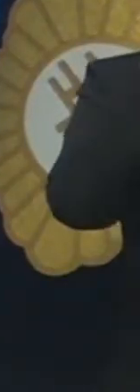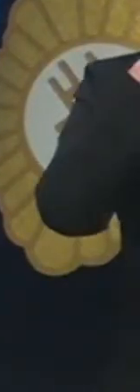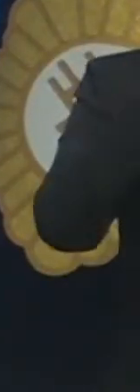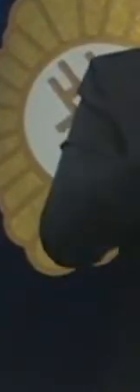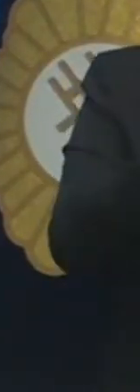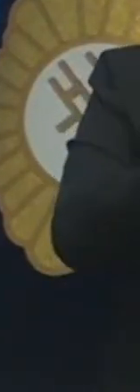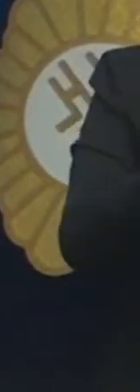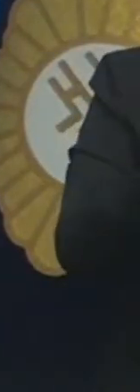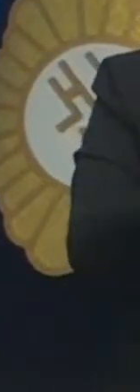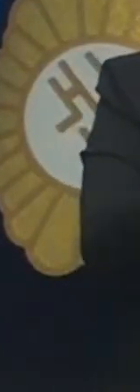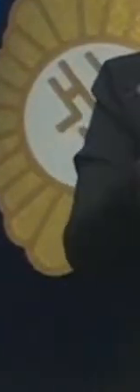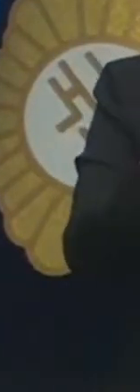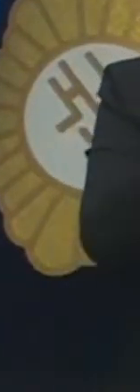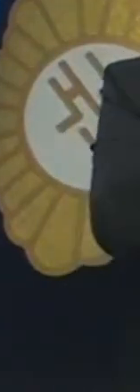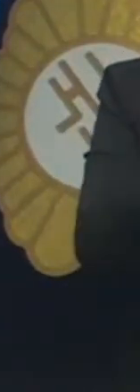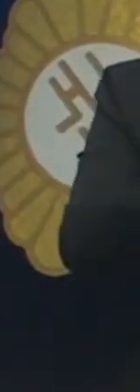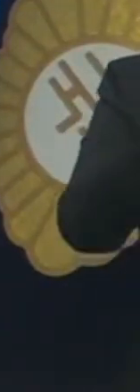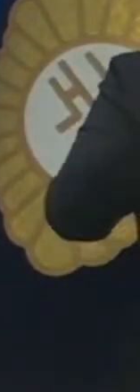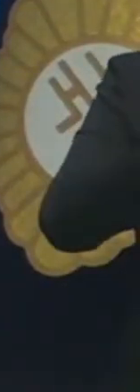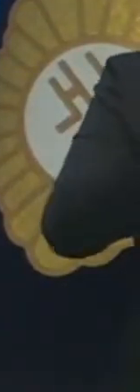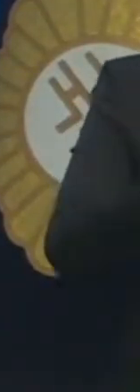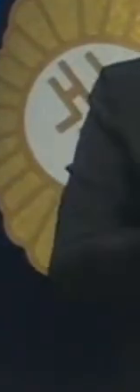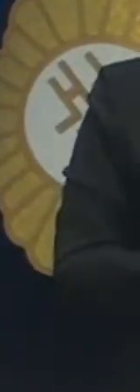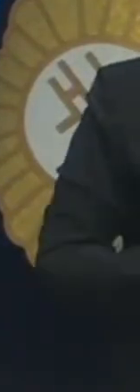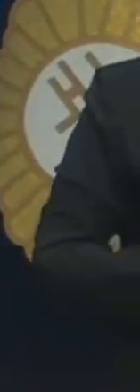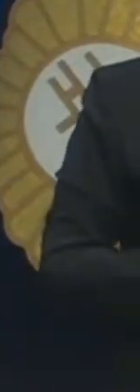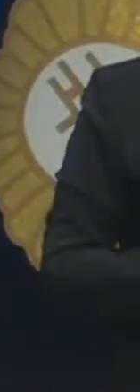해소해 주시기를 바랍니다. 감사합니다.